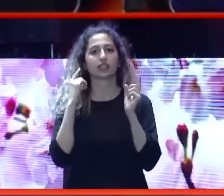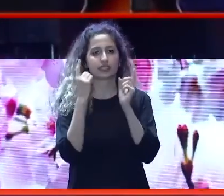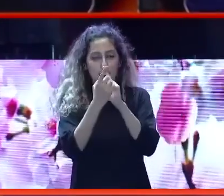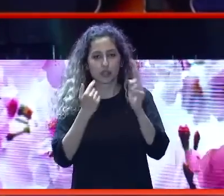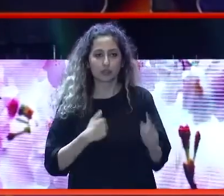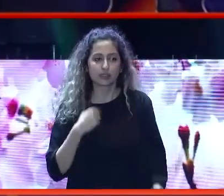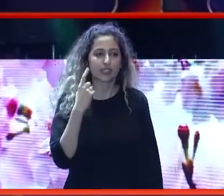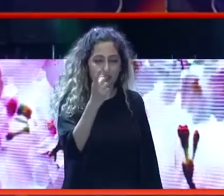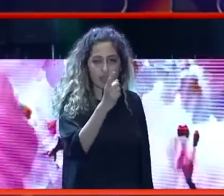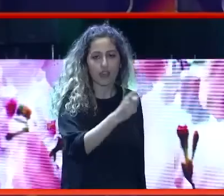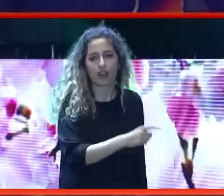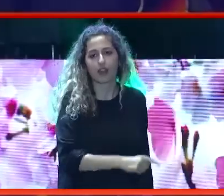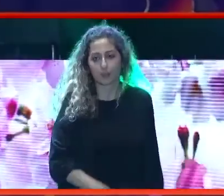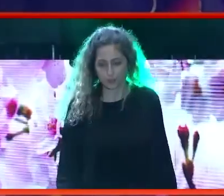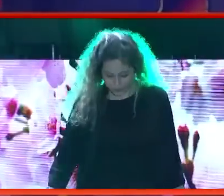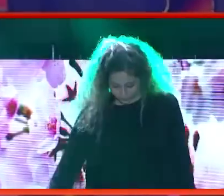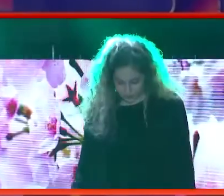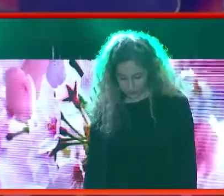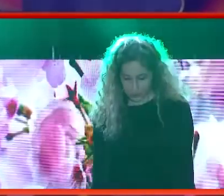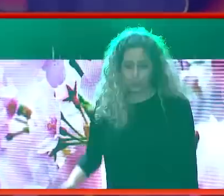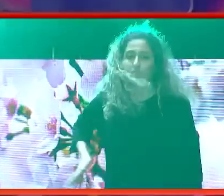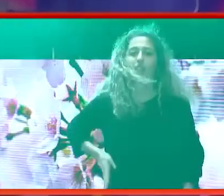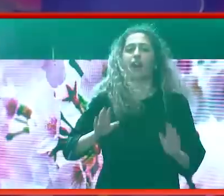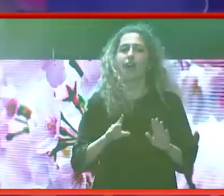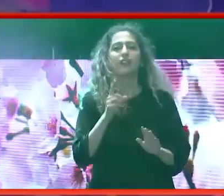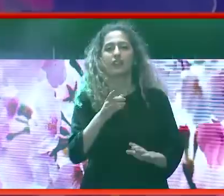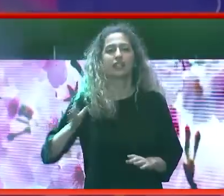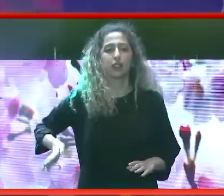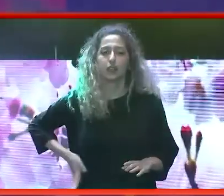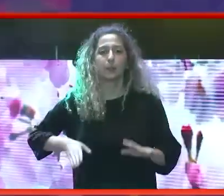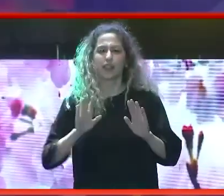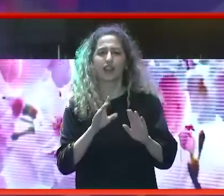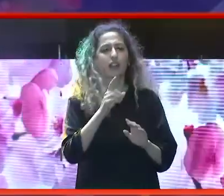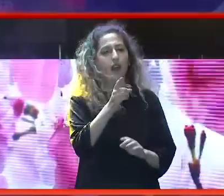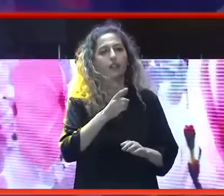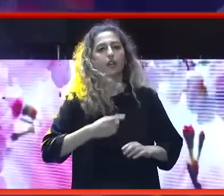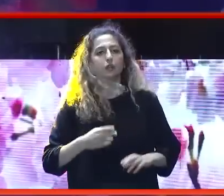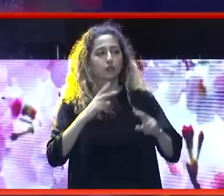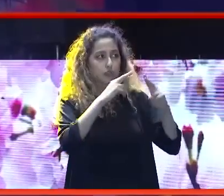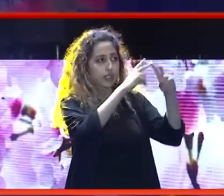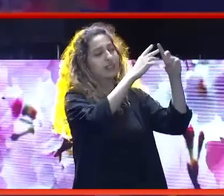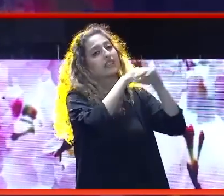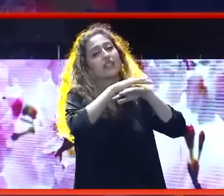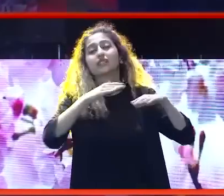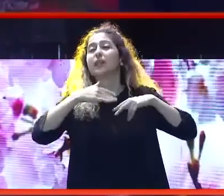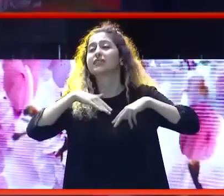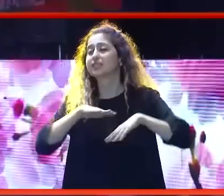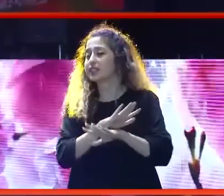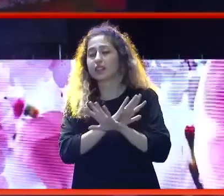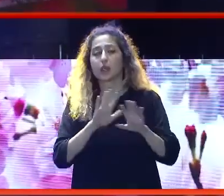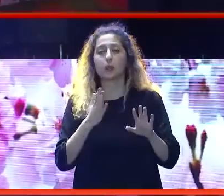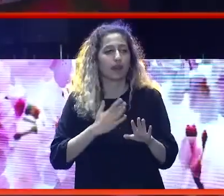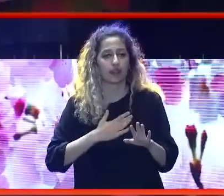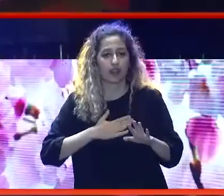geç rastladım sana. Yanımda kal, yanımda kal. Düşlerin yetmez